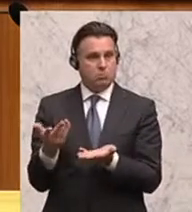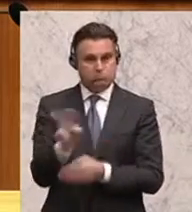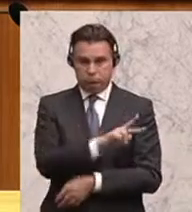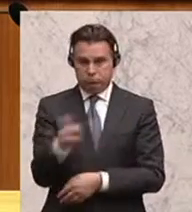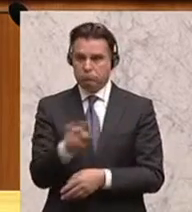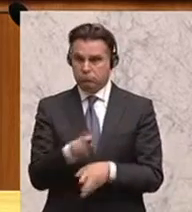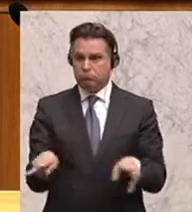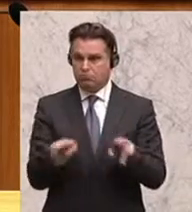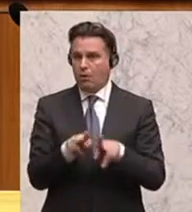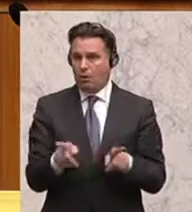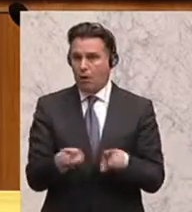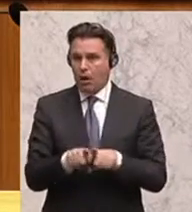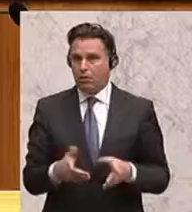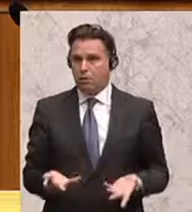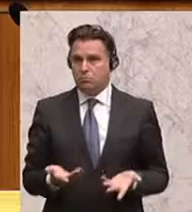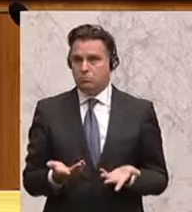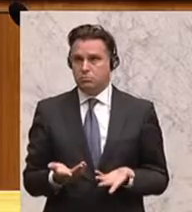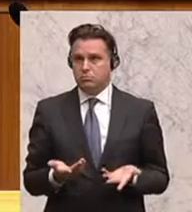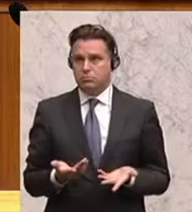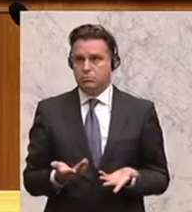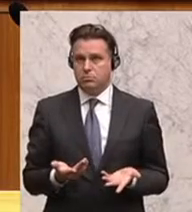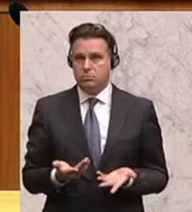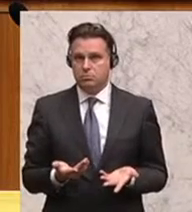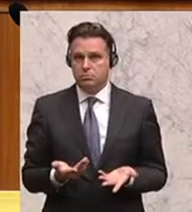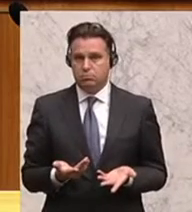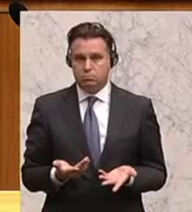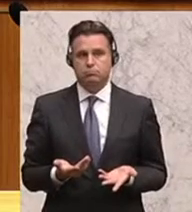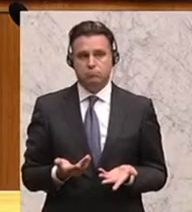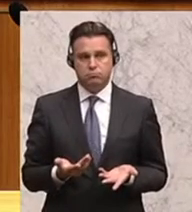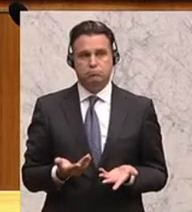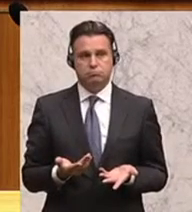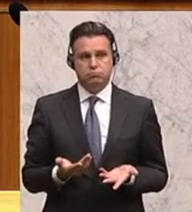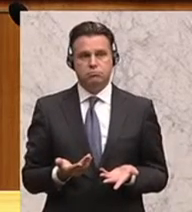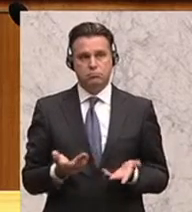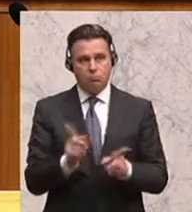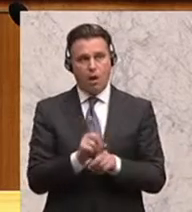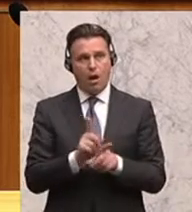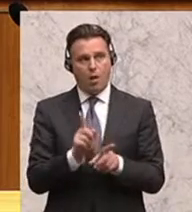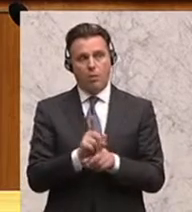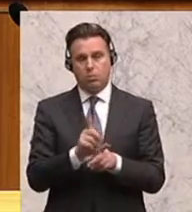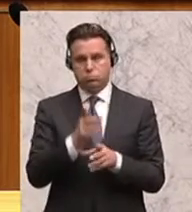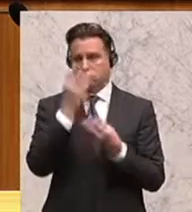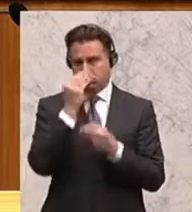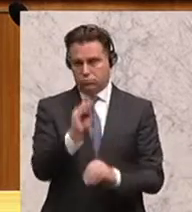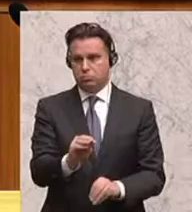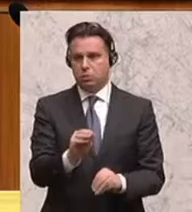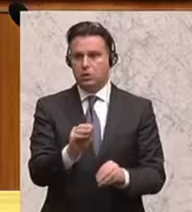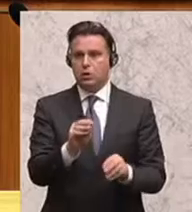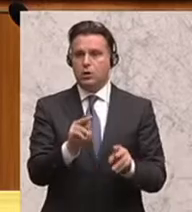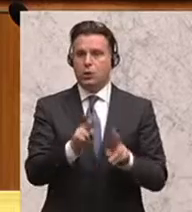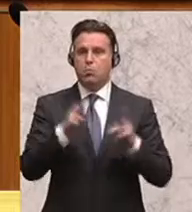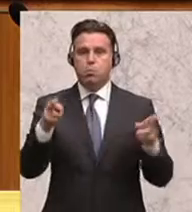größenordnung festzuhalten und ich könnte hier auch anführen natürlich die